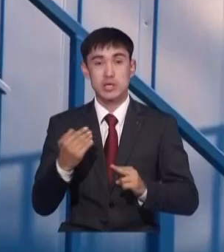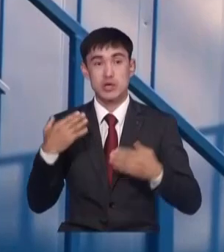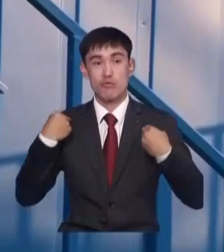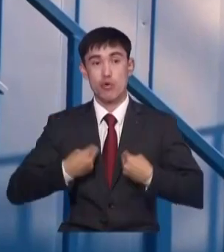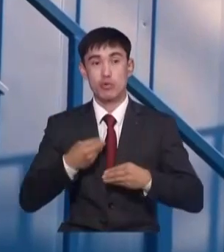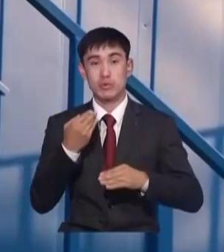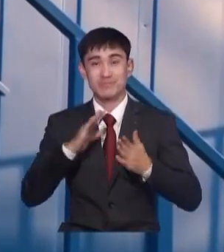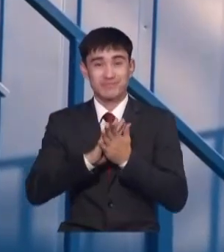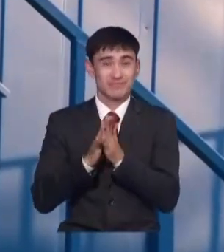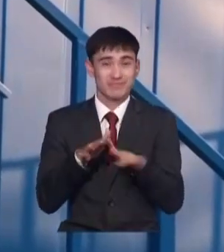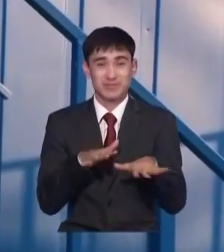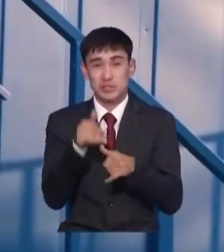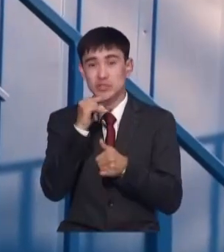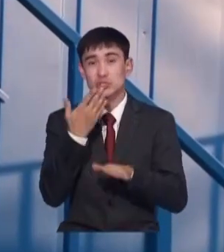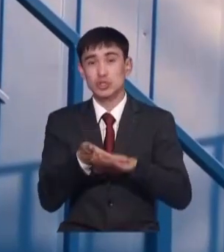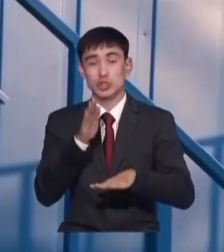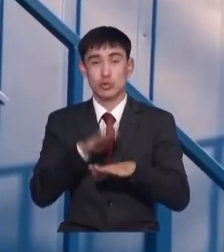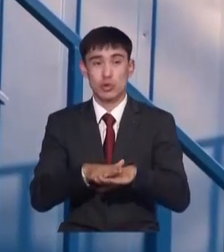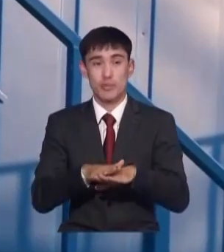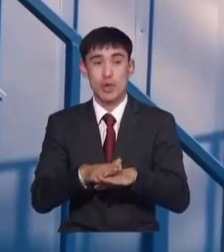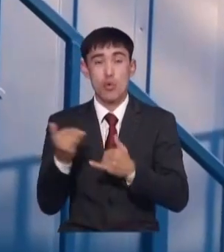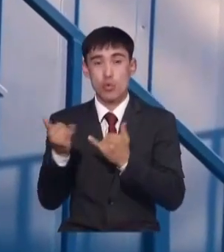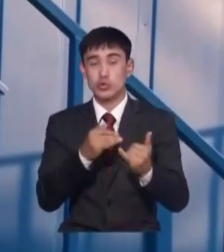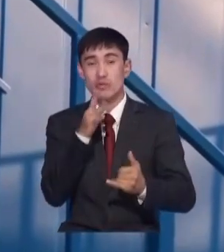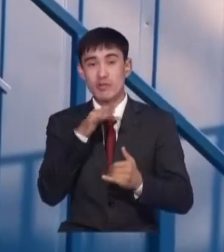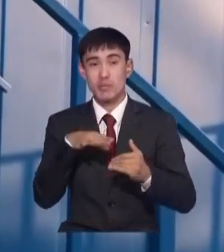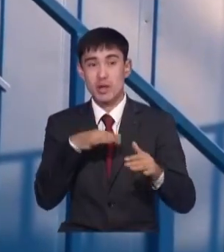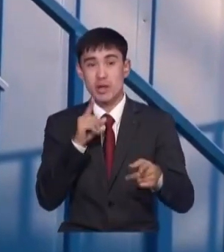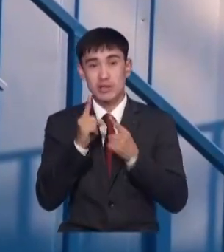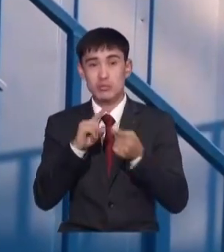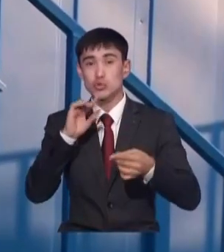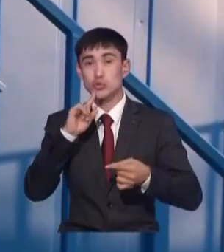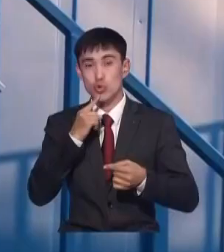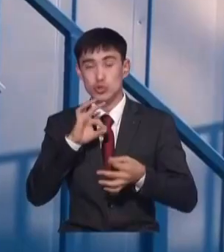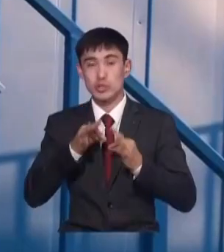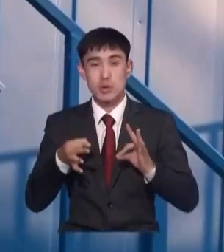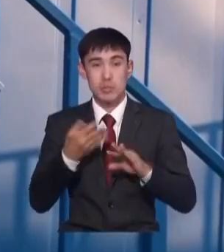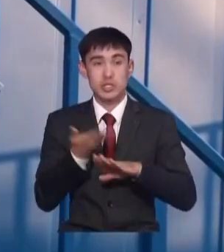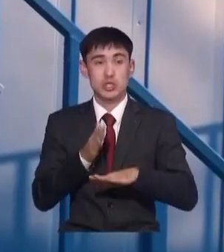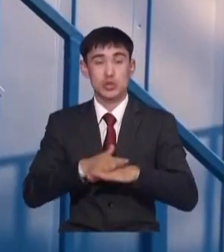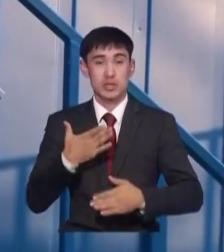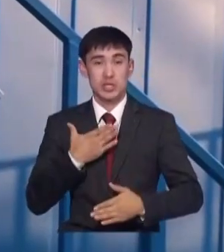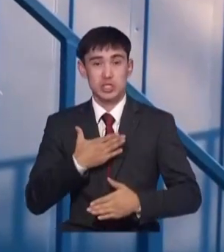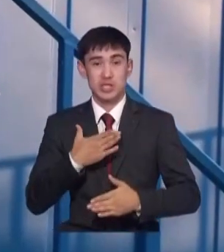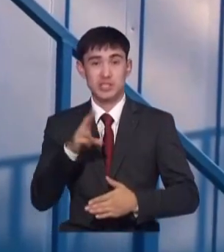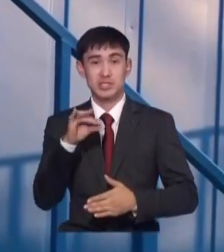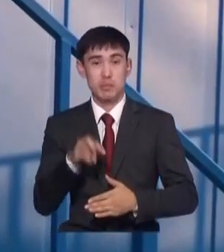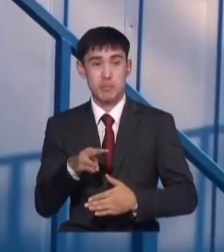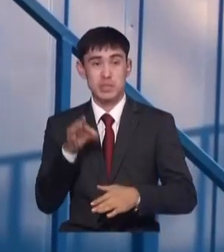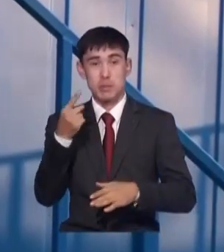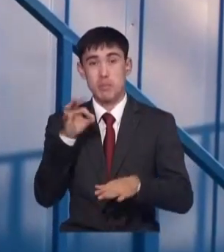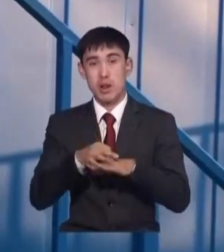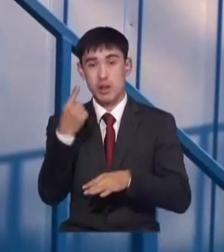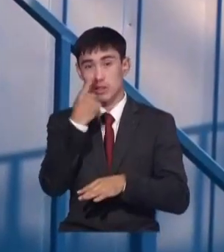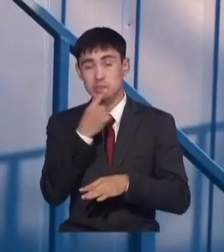форма сковывает движение и очень тяжелая. И условия во время тренинга были сложными. Было тяжело дышать из-за дыма. Заболели